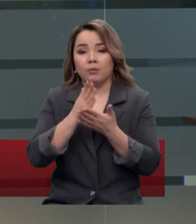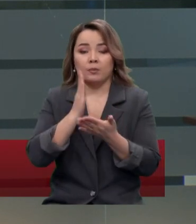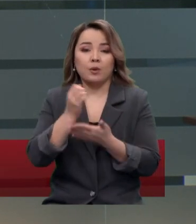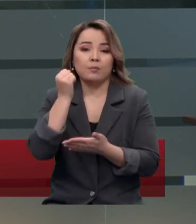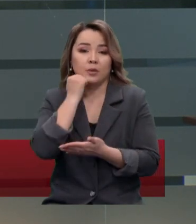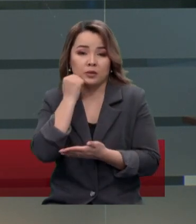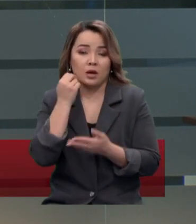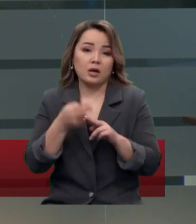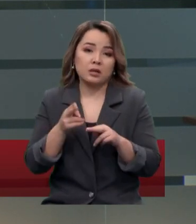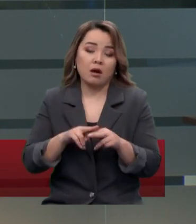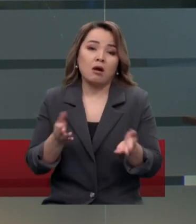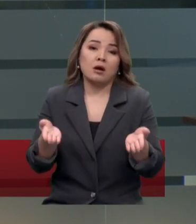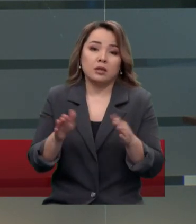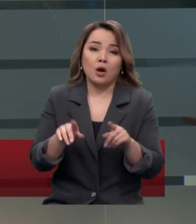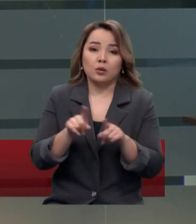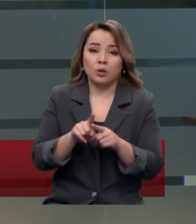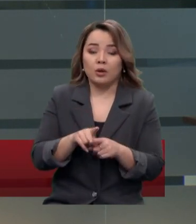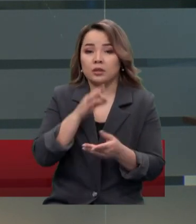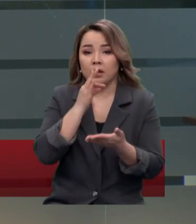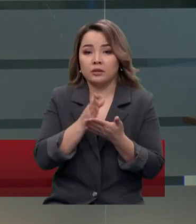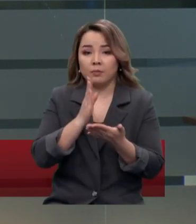қайта бастады. Қалған әскерлер сонда тұр.